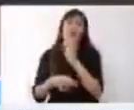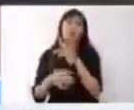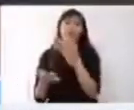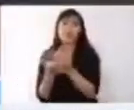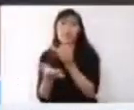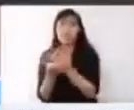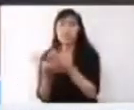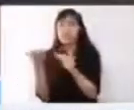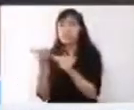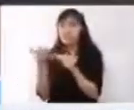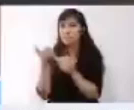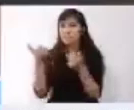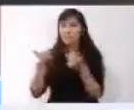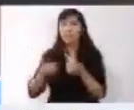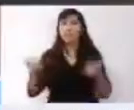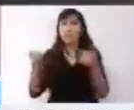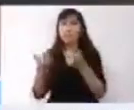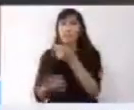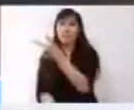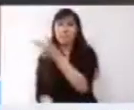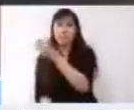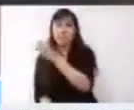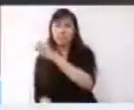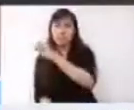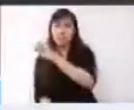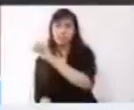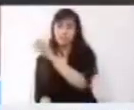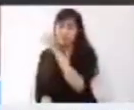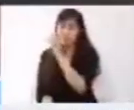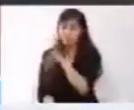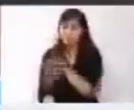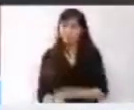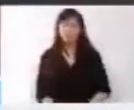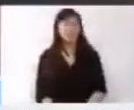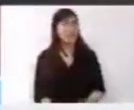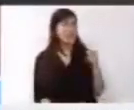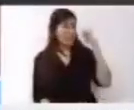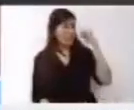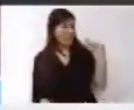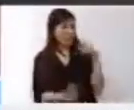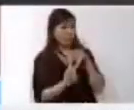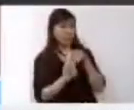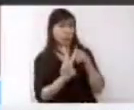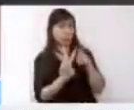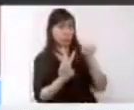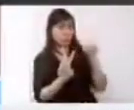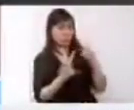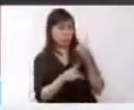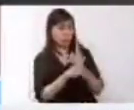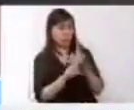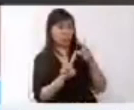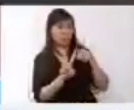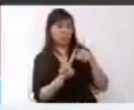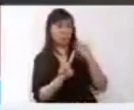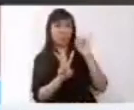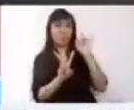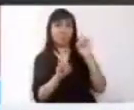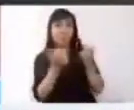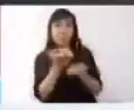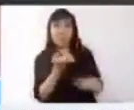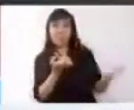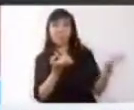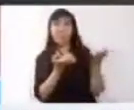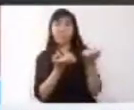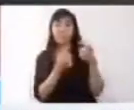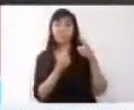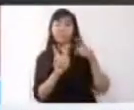programa sa GSIS para tulungan po lahat ng teachers at saka lahat ng government employees natin. Ang una, Yusek Rocky,